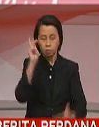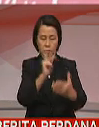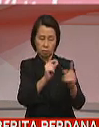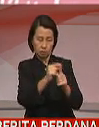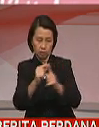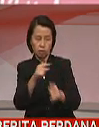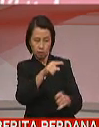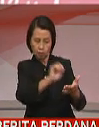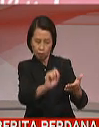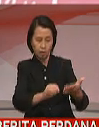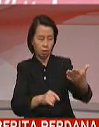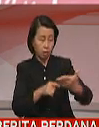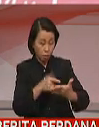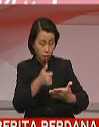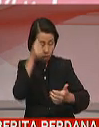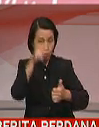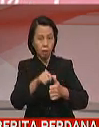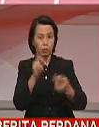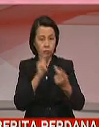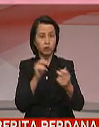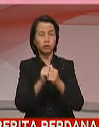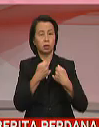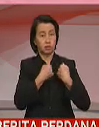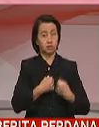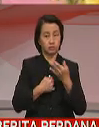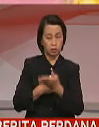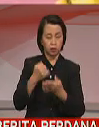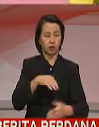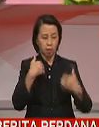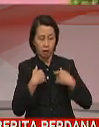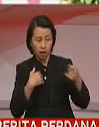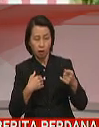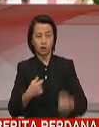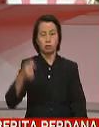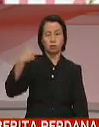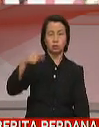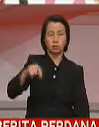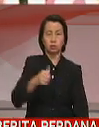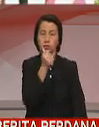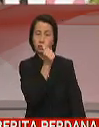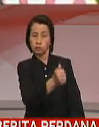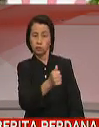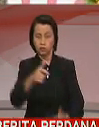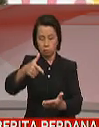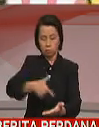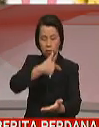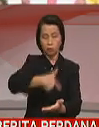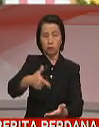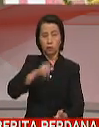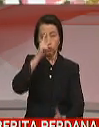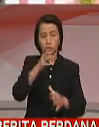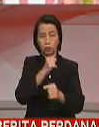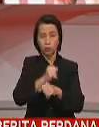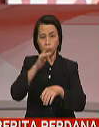Naim Daniel mempunyai melodi yang kena dengan jiwa selain memiliki kualiti tersendiri. Lagu yang sepatutnya